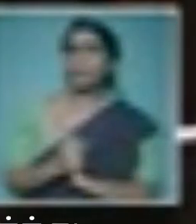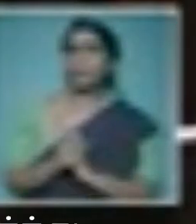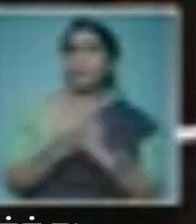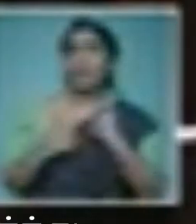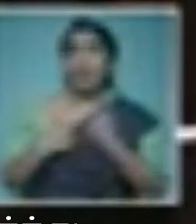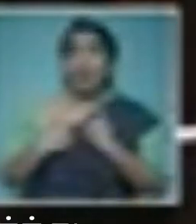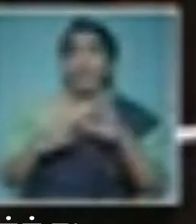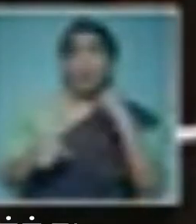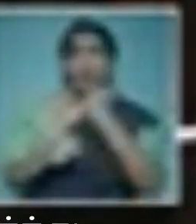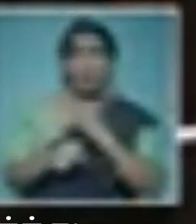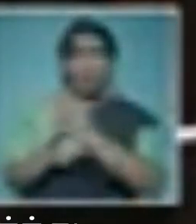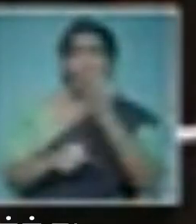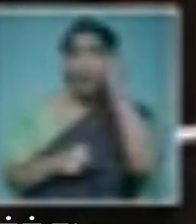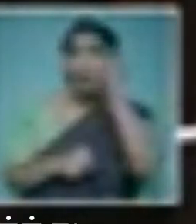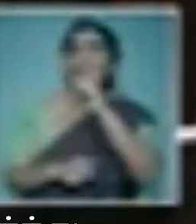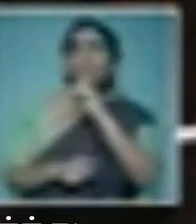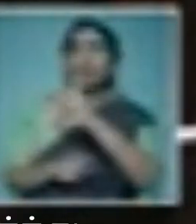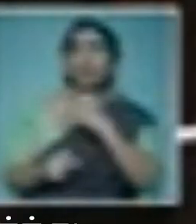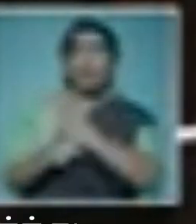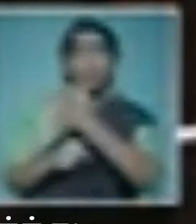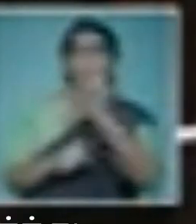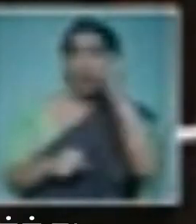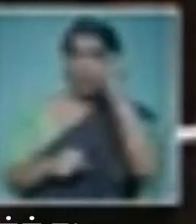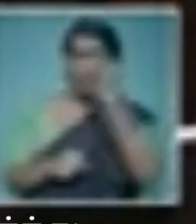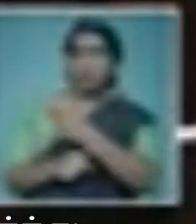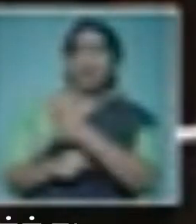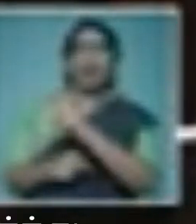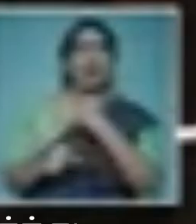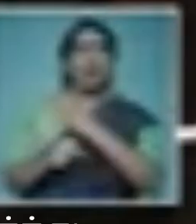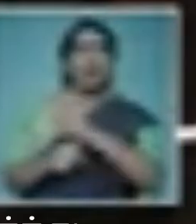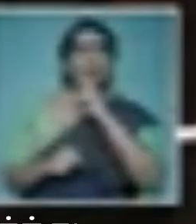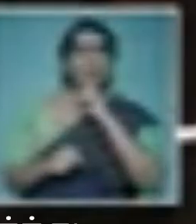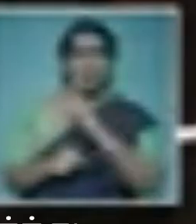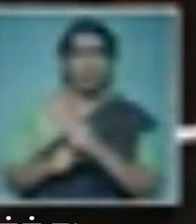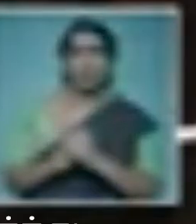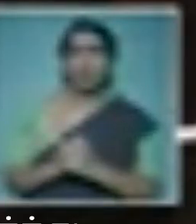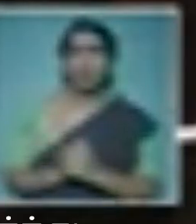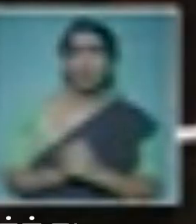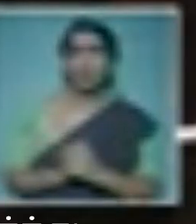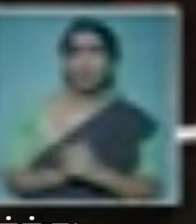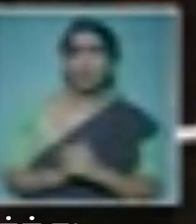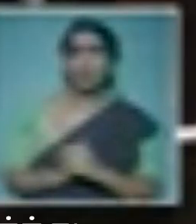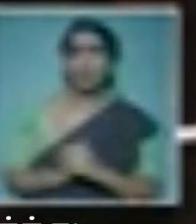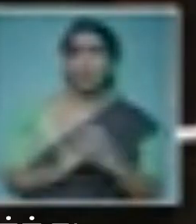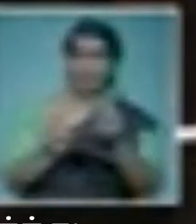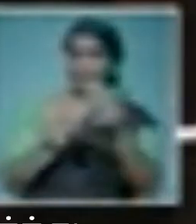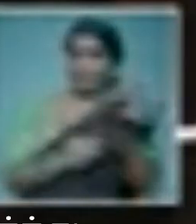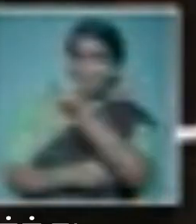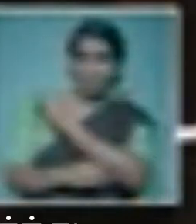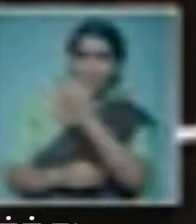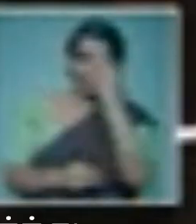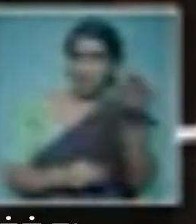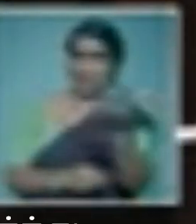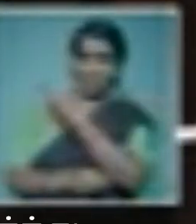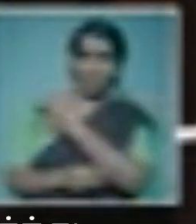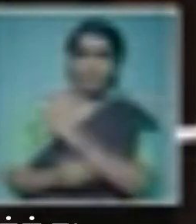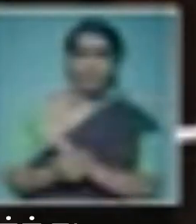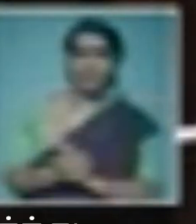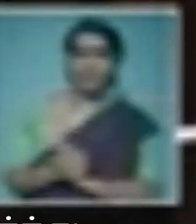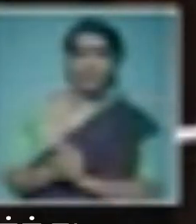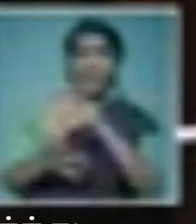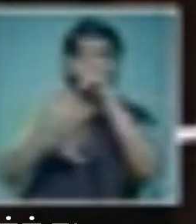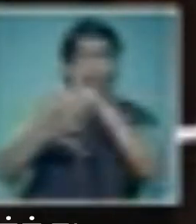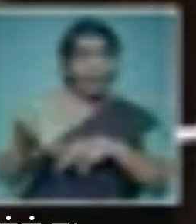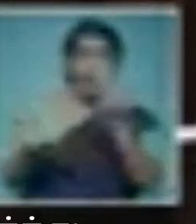අපි නෙවෙයි ආණ්ඩුව සජෙස්ට් කරන්නේ ආණ්ඩුව ප්‍රොපෝස් කරන එක ආණ්ඩුව ප්‍රොපෝස් කරේ ඇනෙක්ස් 5 මෙන්න මේ ගිහිල්ලා මේ මෙතුමාට මේක දෙන්න කරුණා කරලා මේක ගිහිල්ලා දෙන්න මේක කියවලා